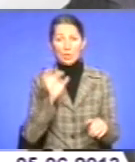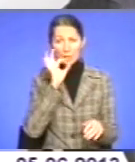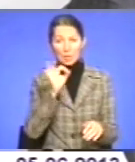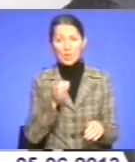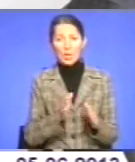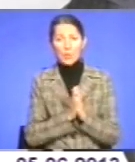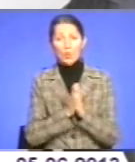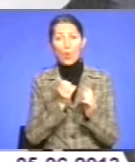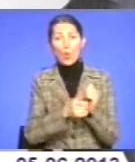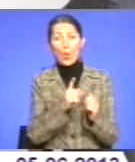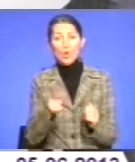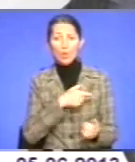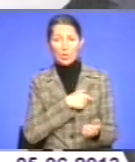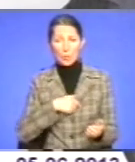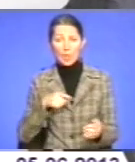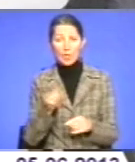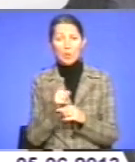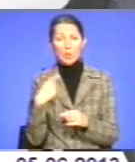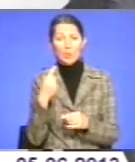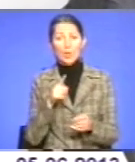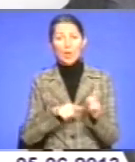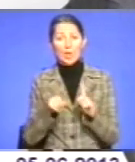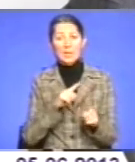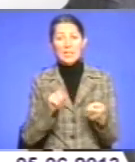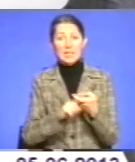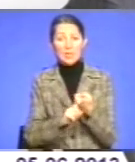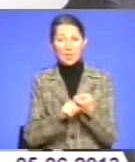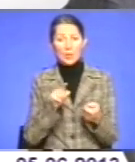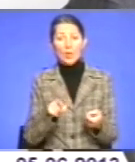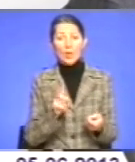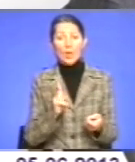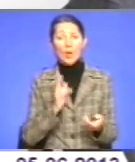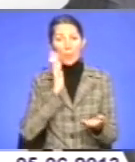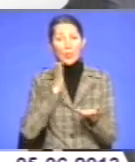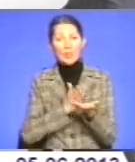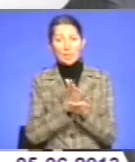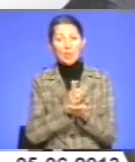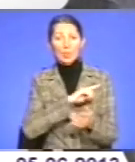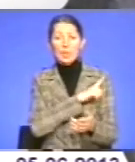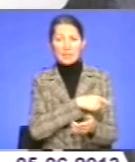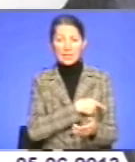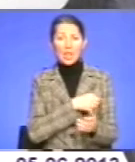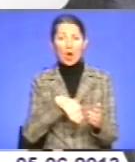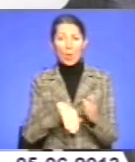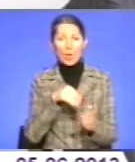кожного депутата Тернопільської обласної ради, незалежно від того, від якої політичної сили його обирали,